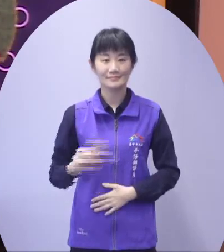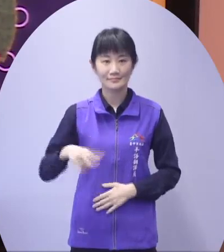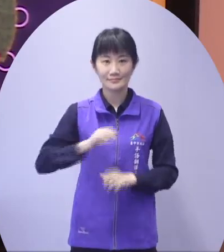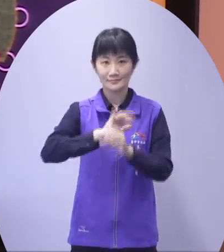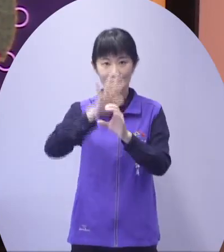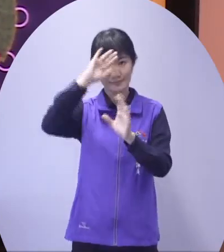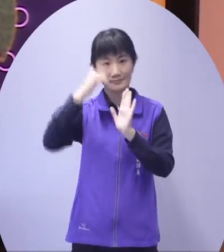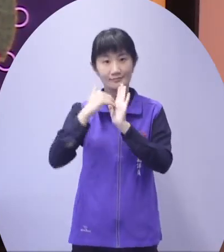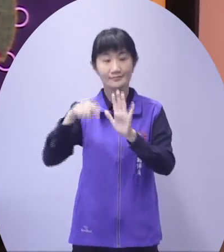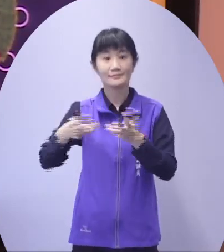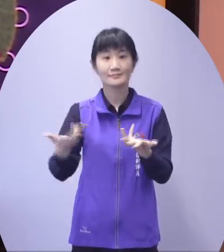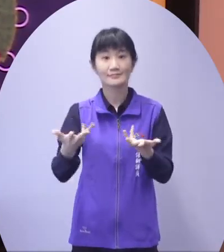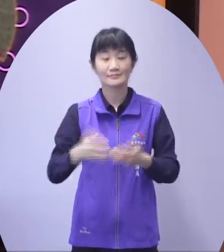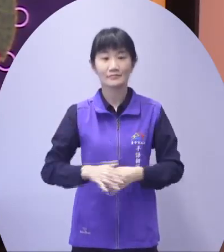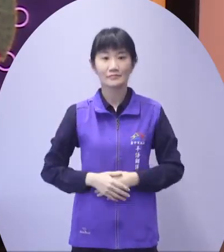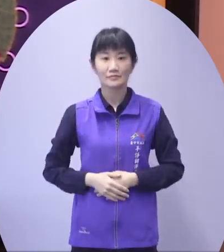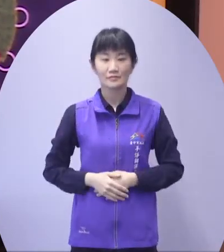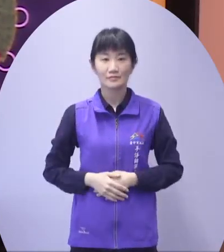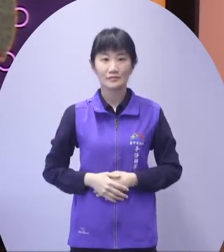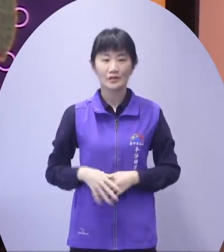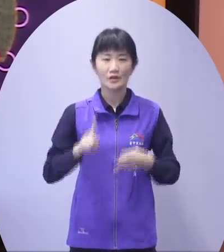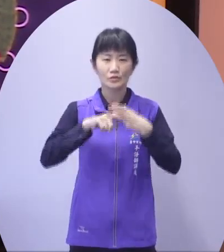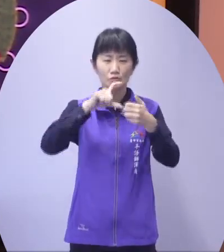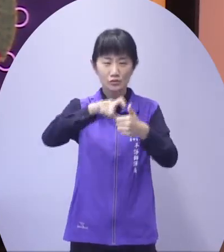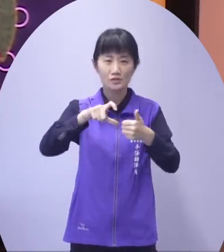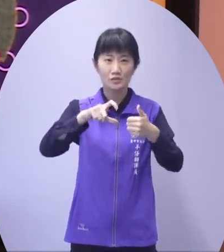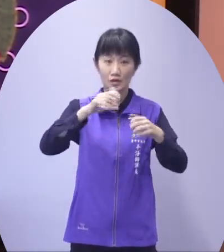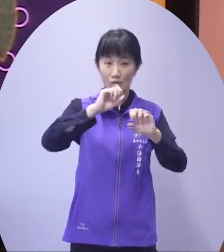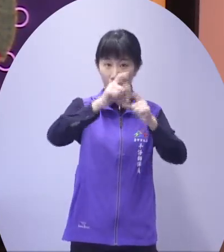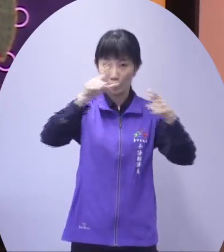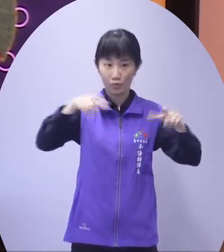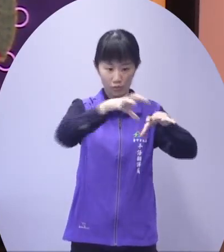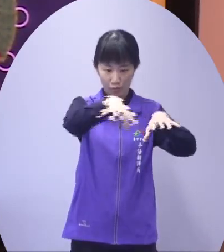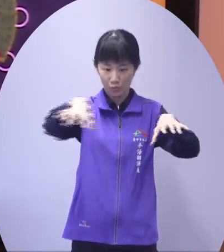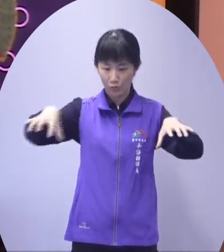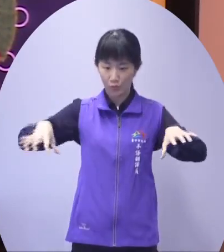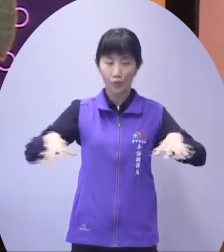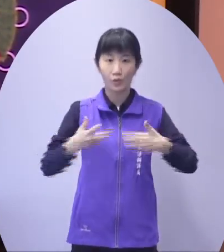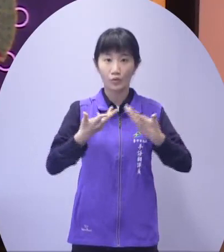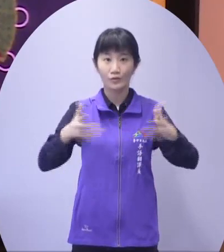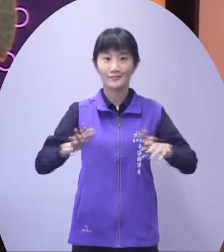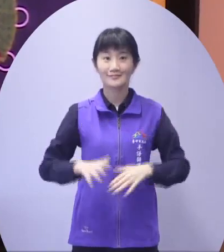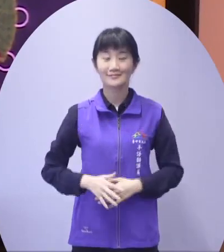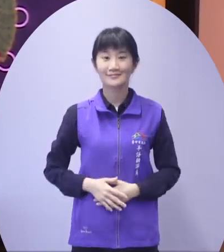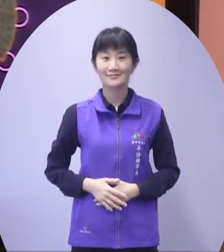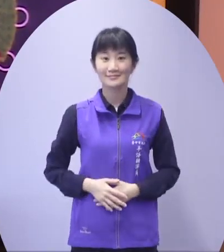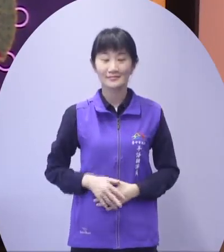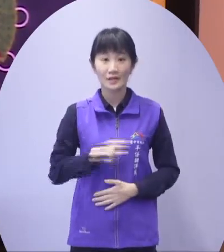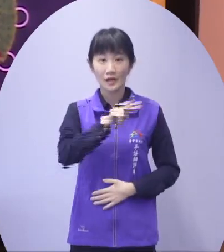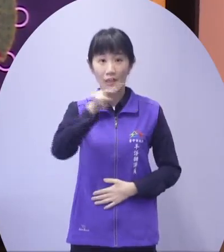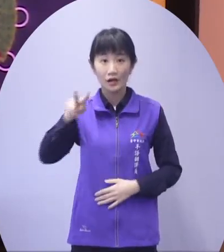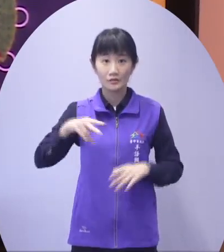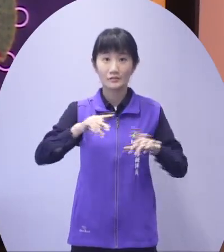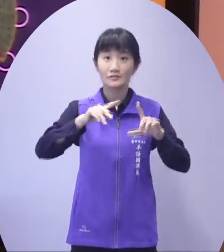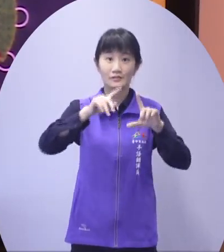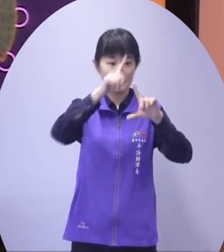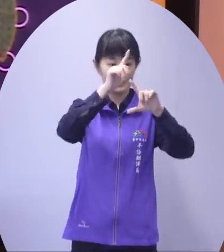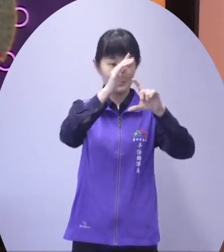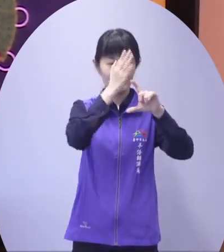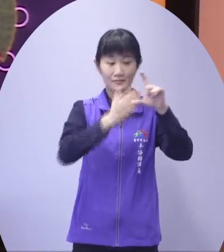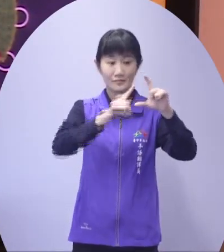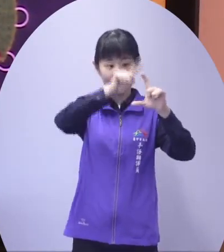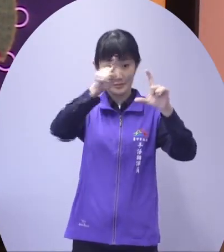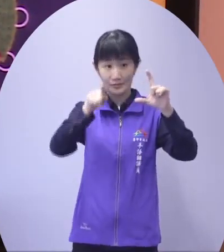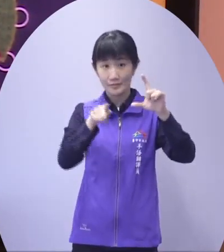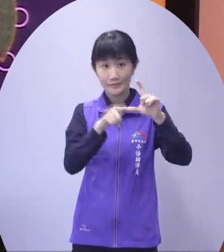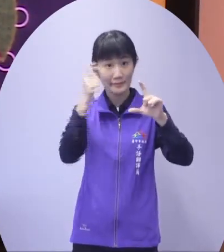别跟大家报告，因为我们有非常多做的主题装置哈，所以在这部分大家可以看到这个圆圆的半圆形以及圆形的